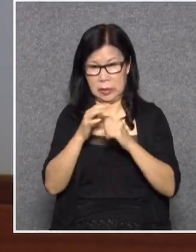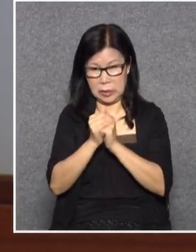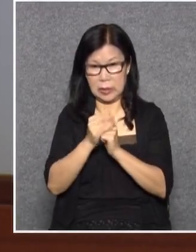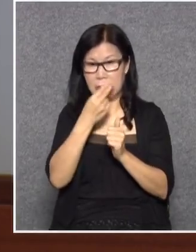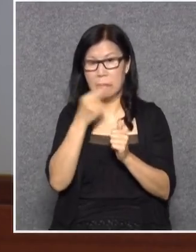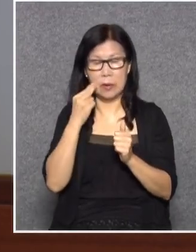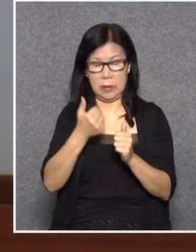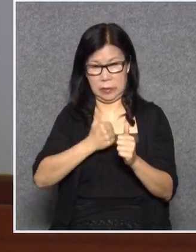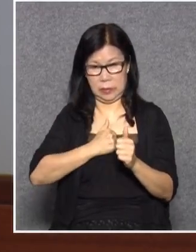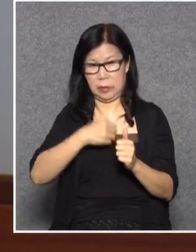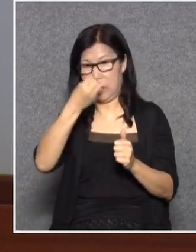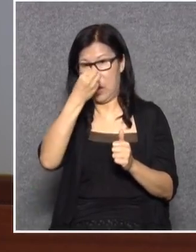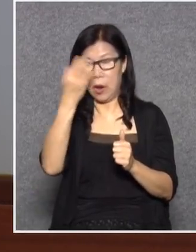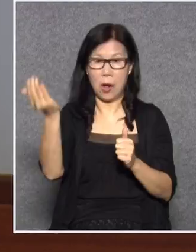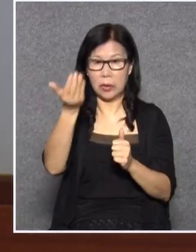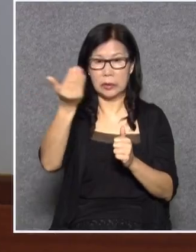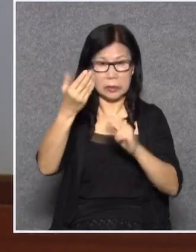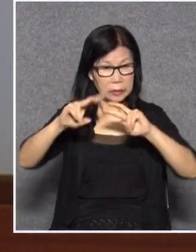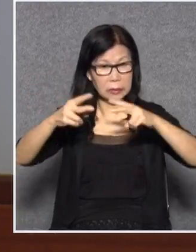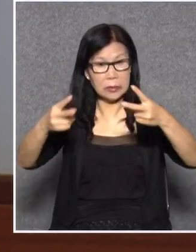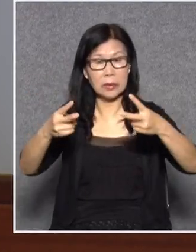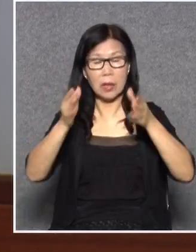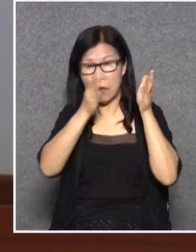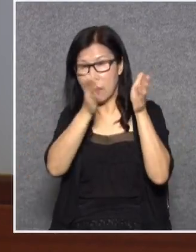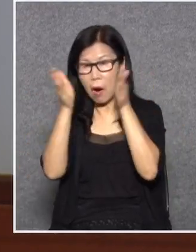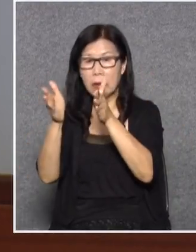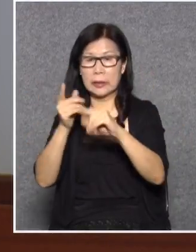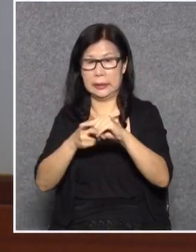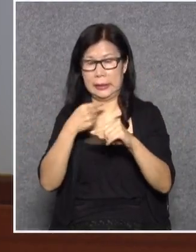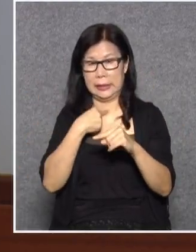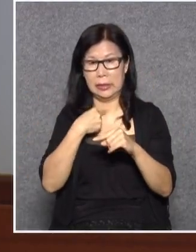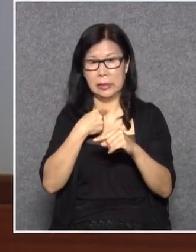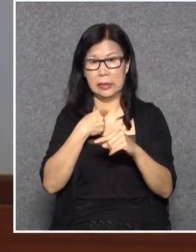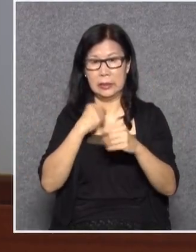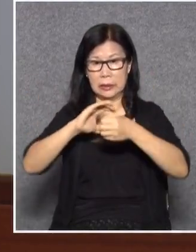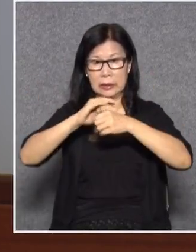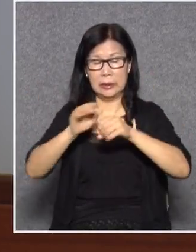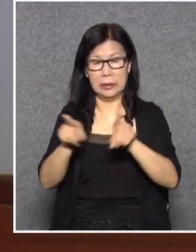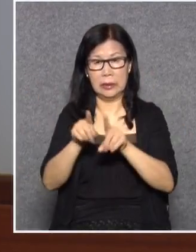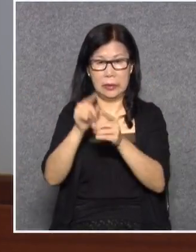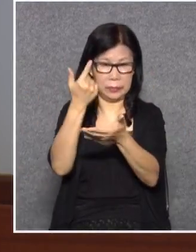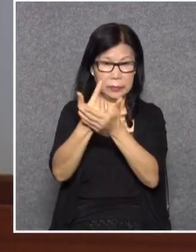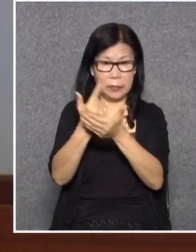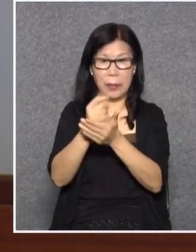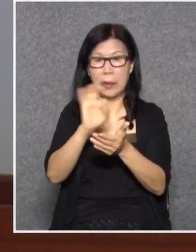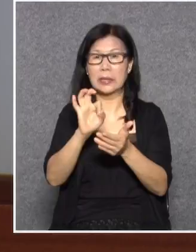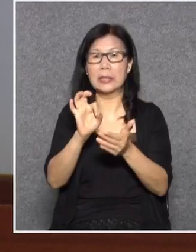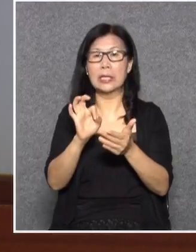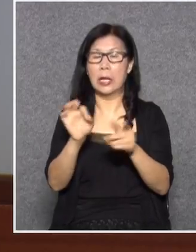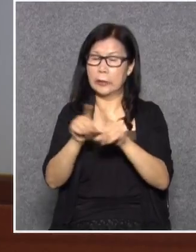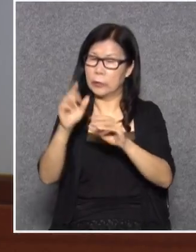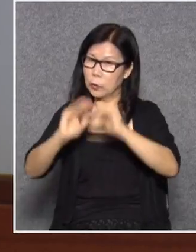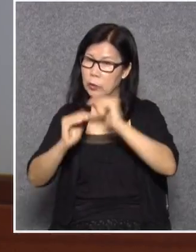接納香港旅遊業發展的方向呢，是應該是要向重質不重量的方